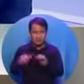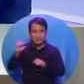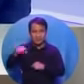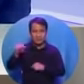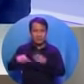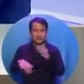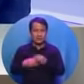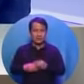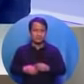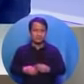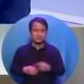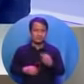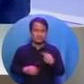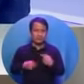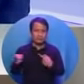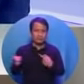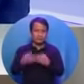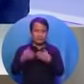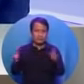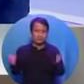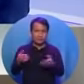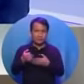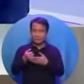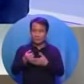Okay, grade